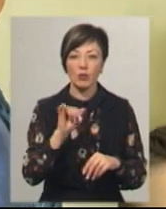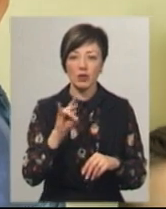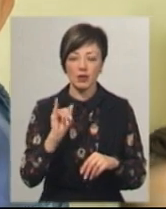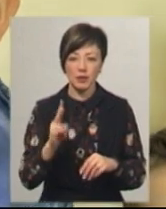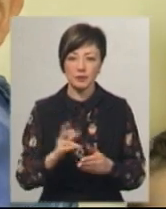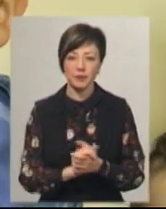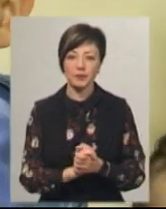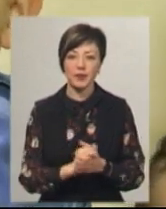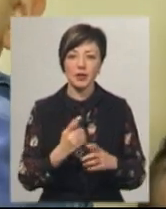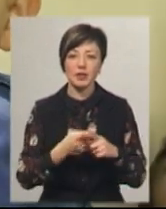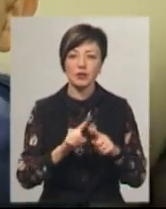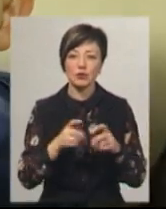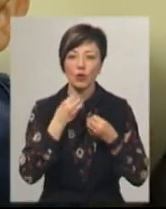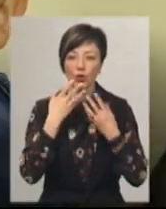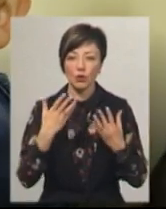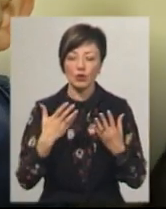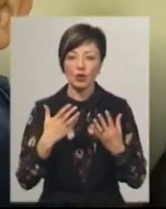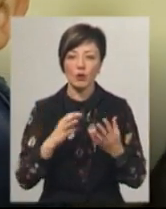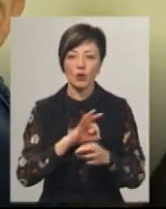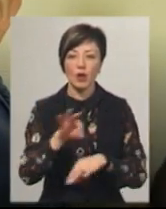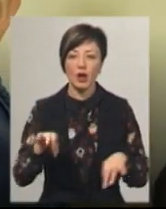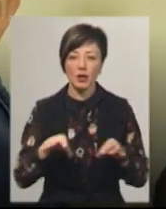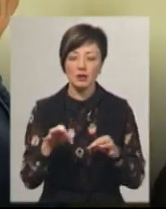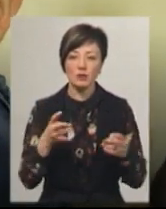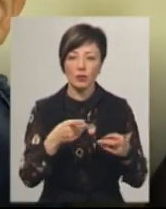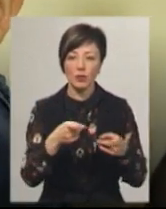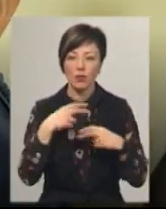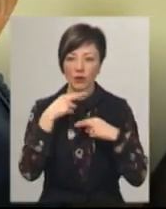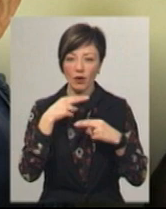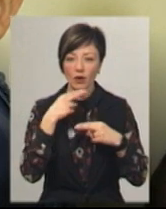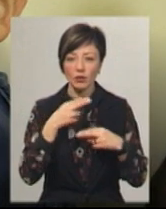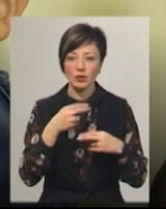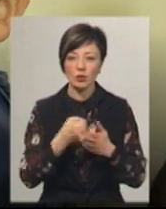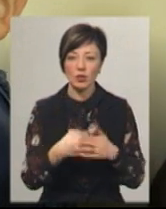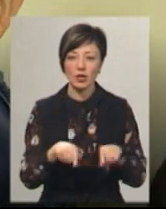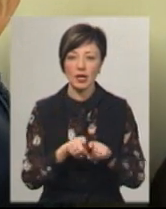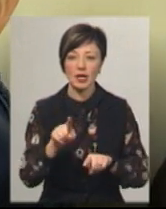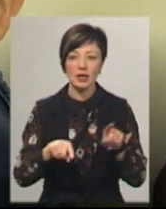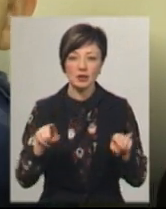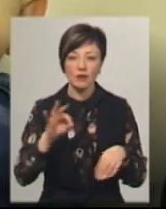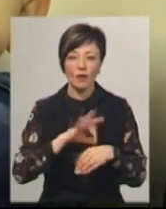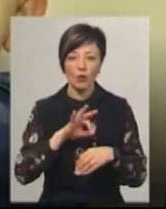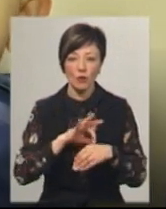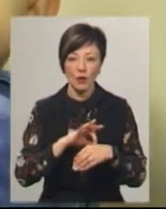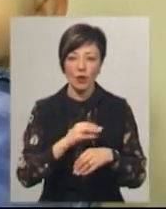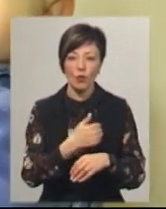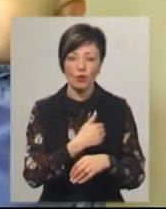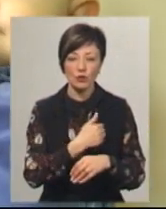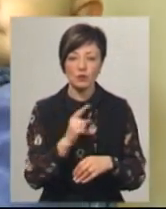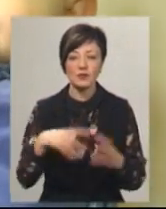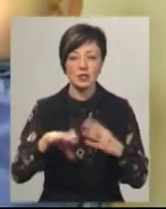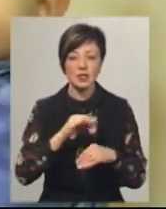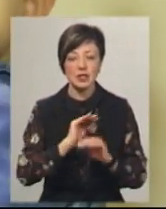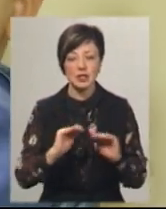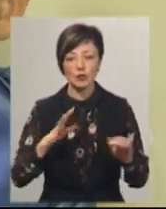Ми вважаємо, що це дуже хороший проект. Взагалі потрібно привертати увагу до таких рідкісних хвороб. Хочеться, щоб усі